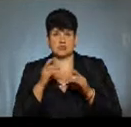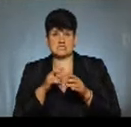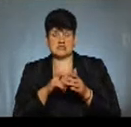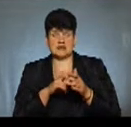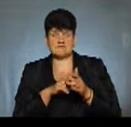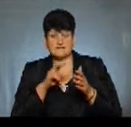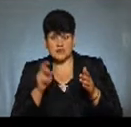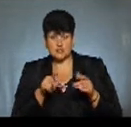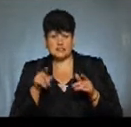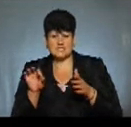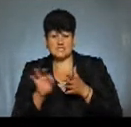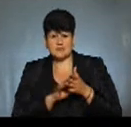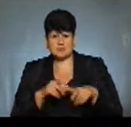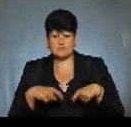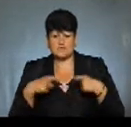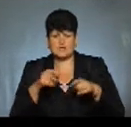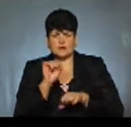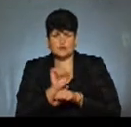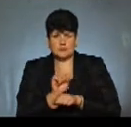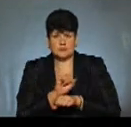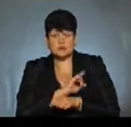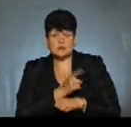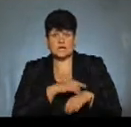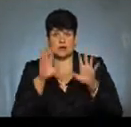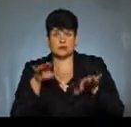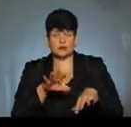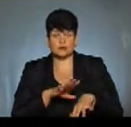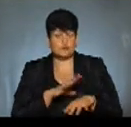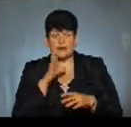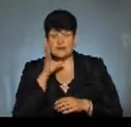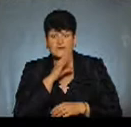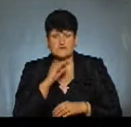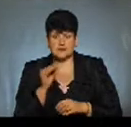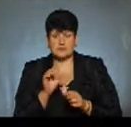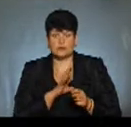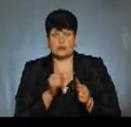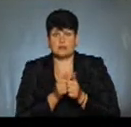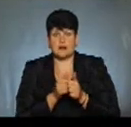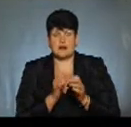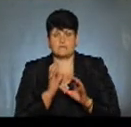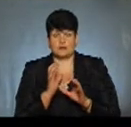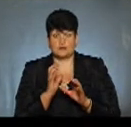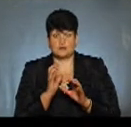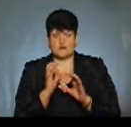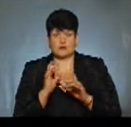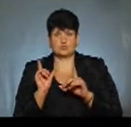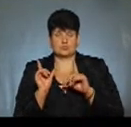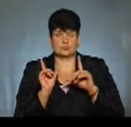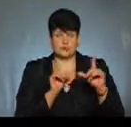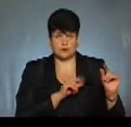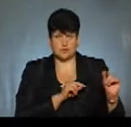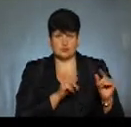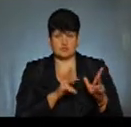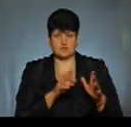бо такий дощ лив, як ну. Я не спів на зупинку, я ще коло автобусу був. Автобус рушив, а тоді